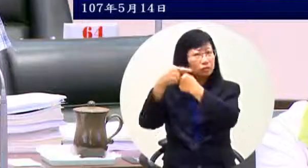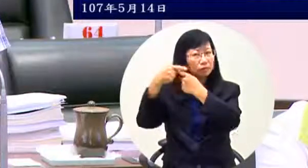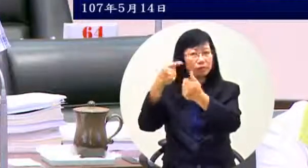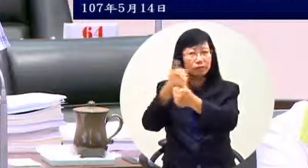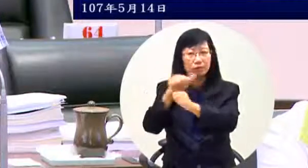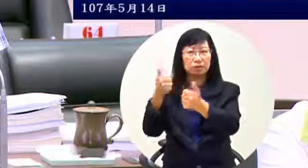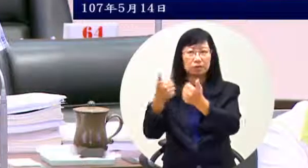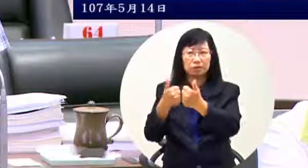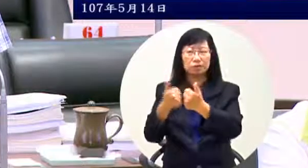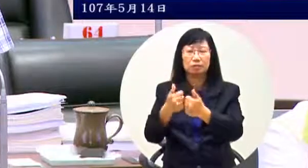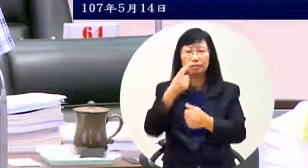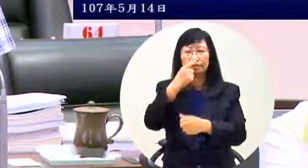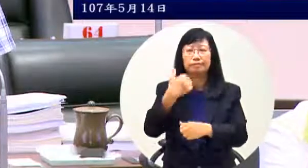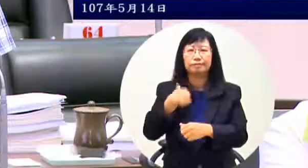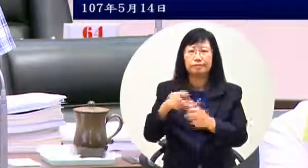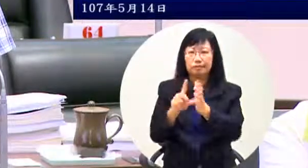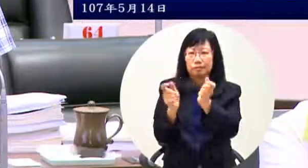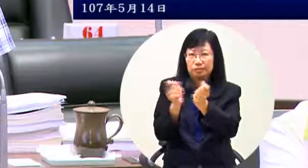8个月。不要紧，